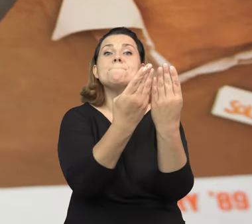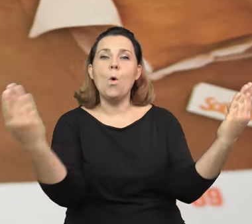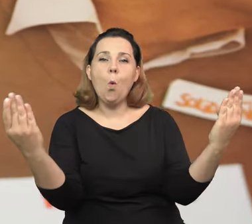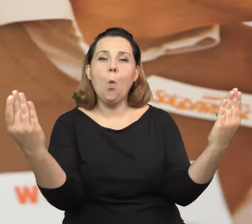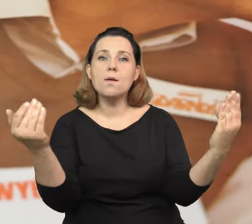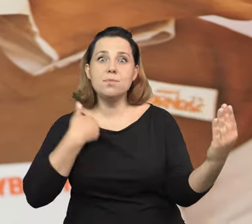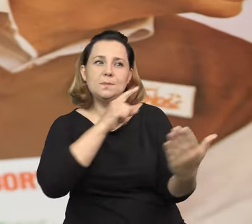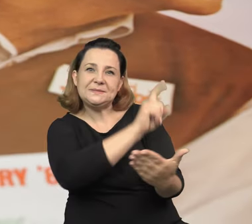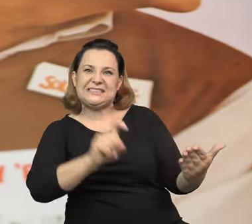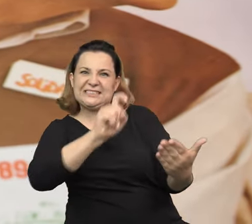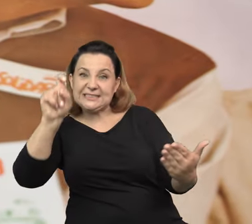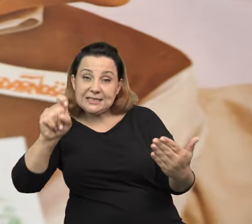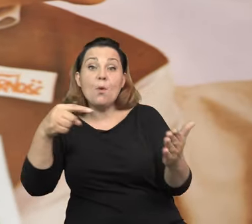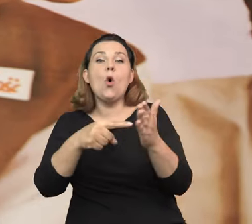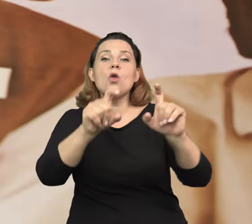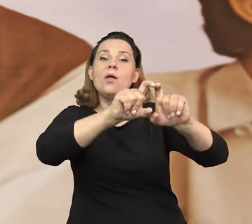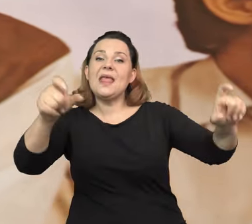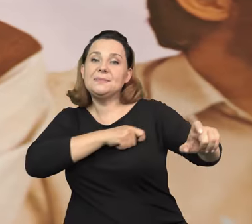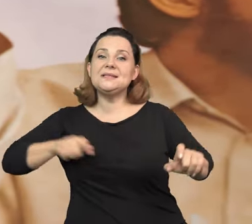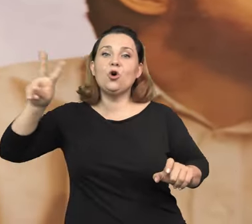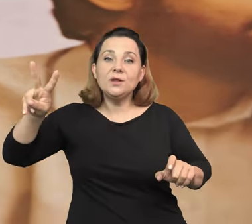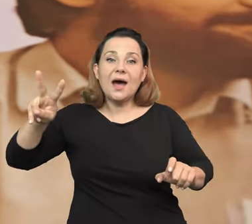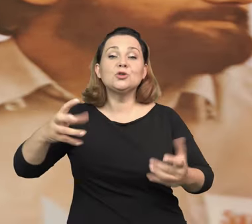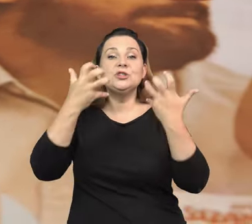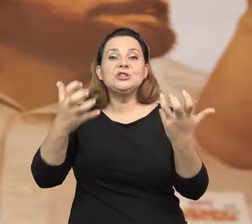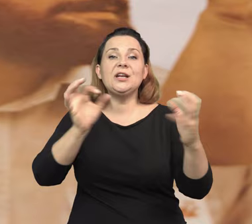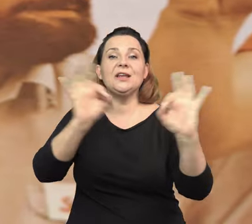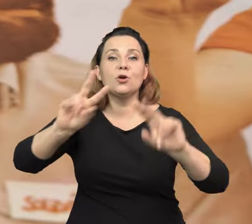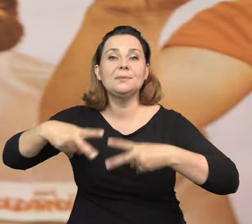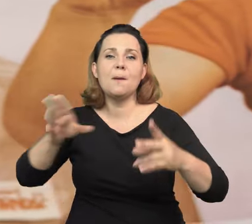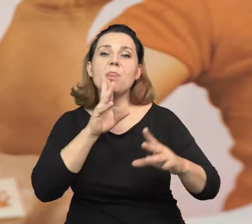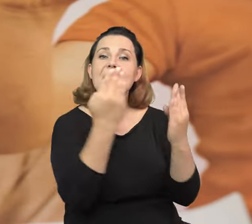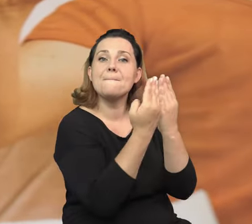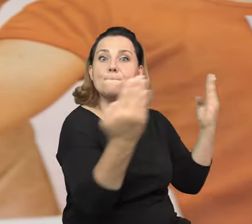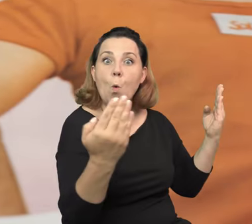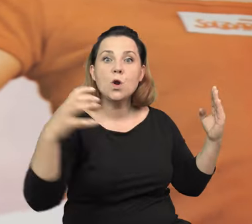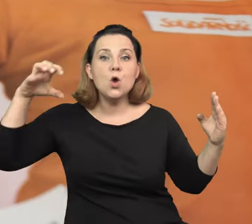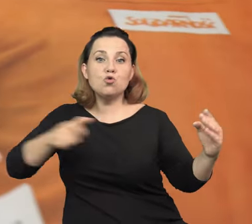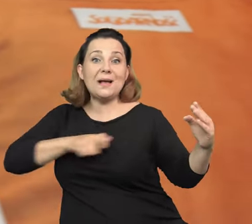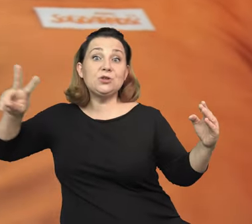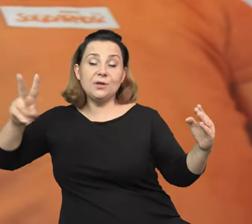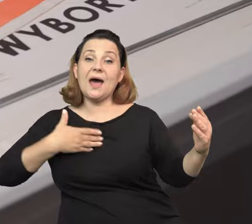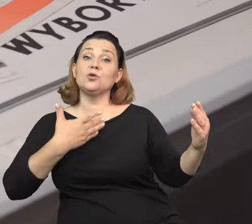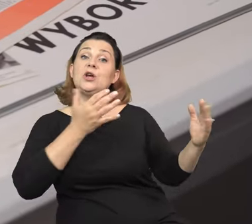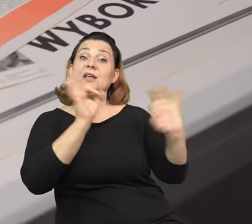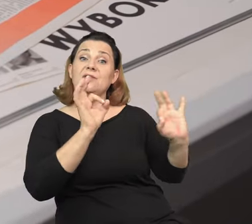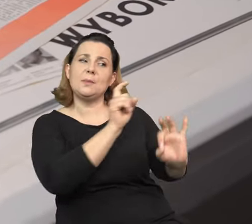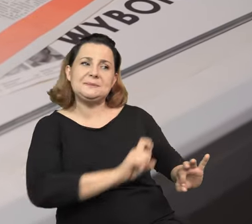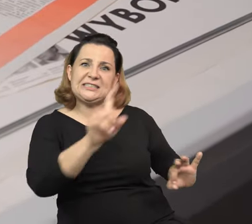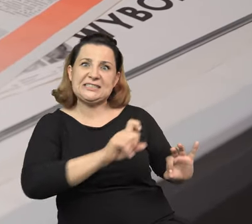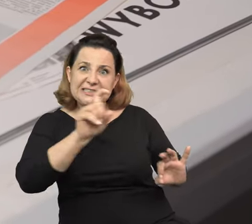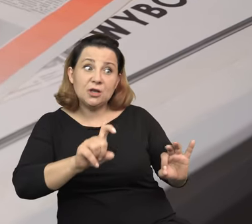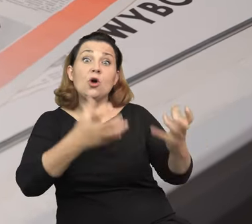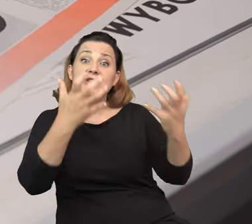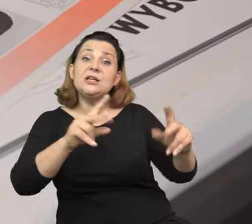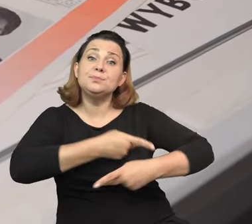murach, bo ta solidaryca miała być takim komunikatem tego, co się dzieje. Tak jak na murach Solidarność komunikowała, o co chodzi strajkującym, tak